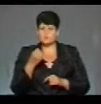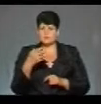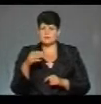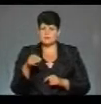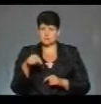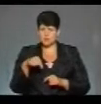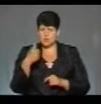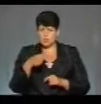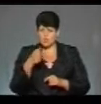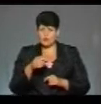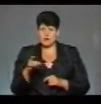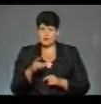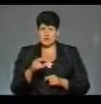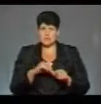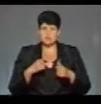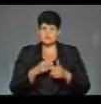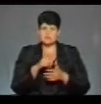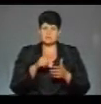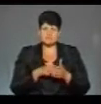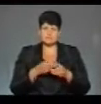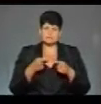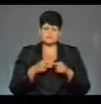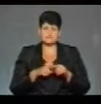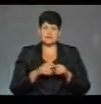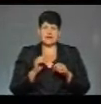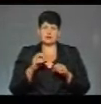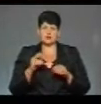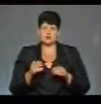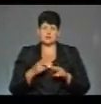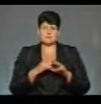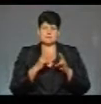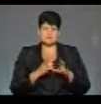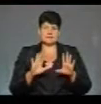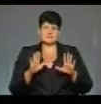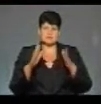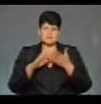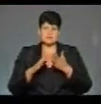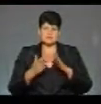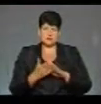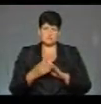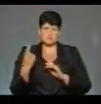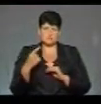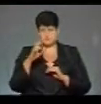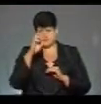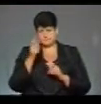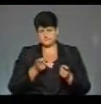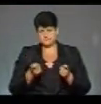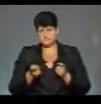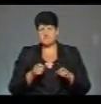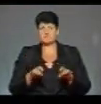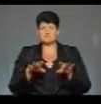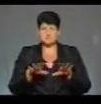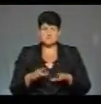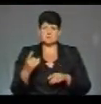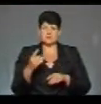травня цього року регіональна комісія з питань техногенно-екологічної безпеки та надзвичайних ситуацій при облдержадміністрації вирішила